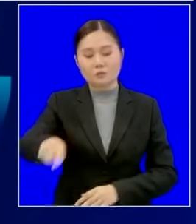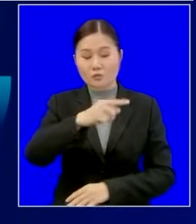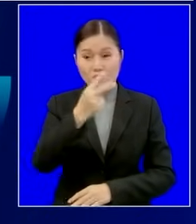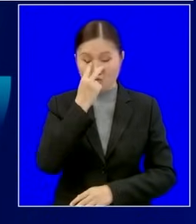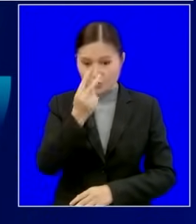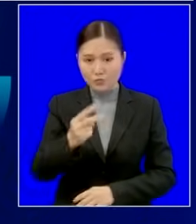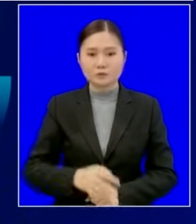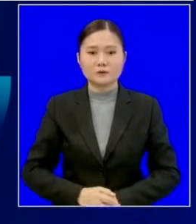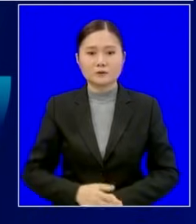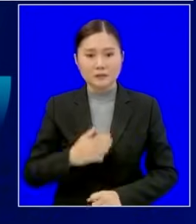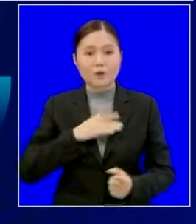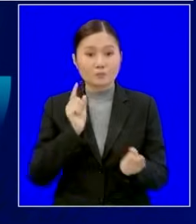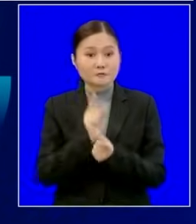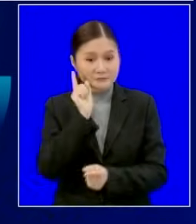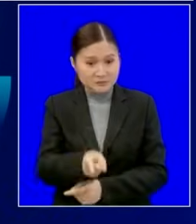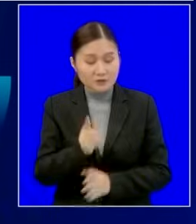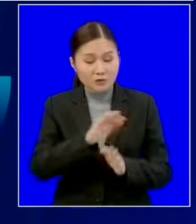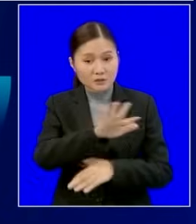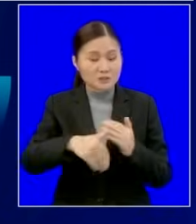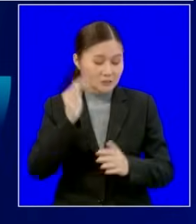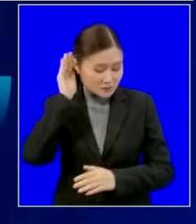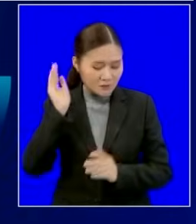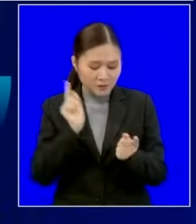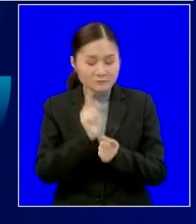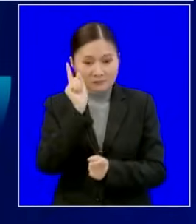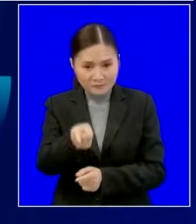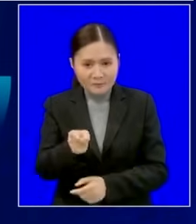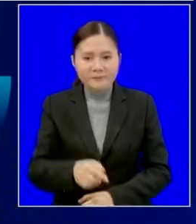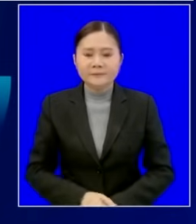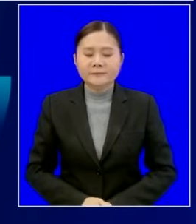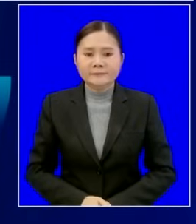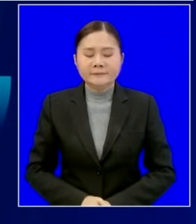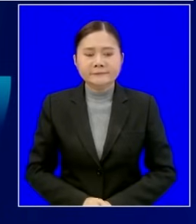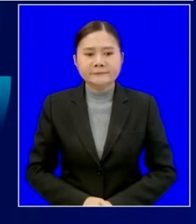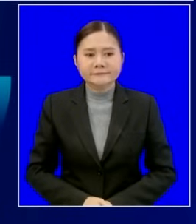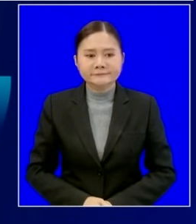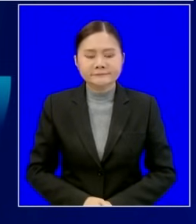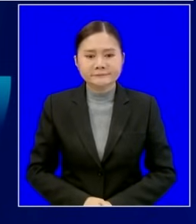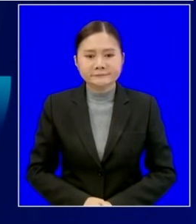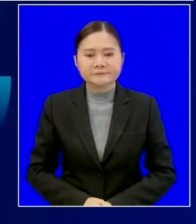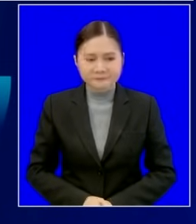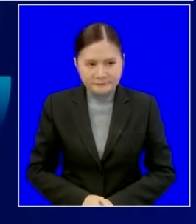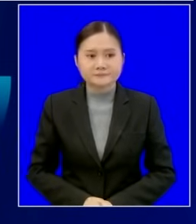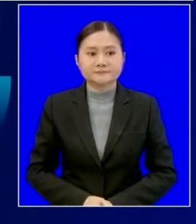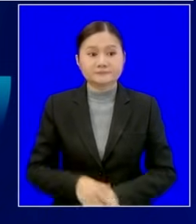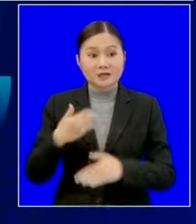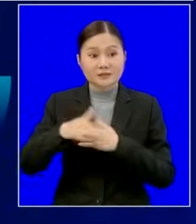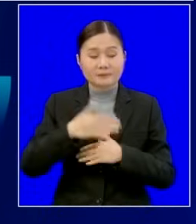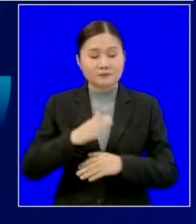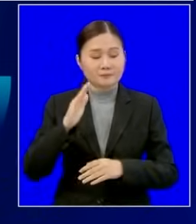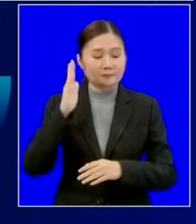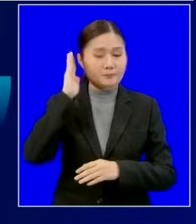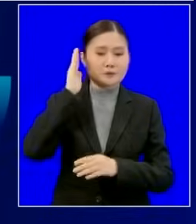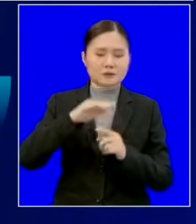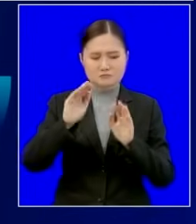ครับ เธอเจอจริงๆและคนอื่นเชื่อว่าเธอเจอจริงๆไอ้ตรงข้างหลังเนี่ยมันไม่ได้มีเหมือนพนักพิงหัวนะฮะแต่มันมีเหมือนอะไรนูน